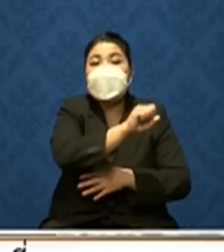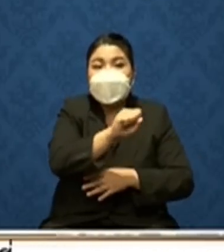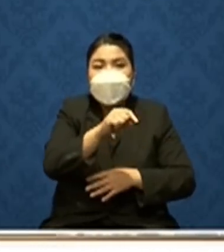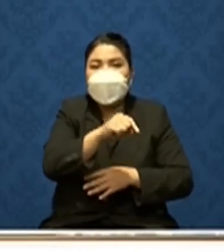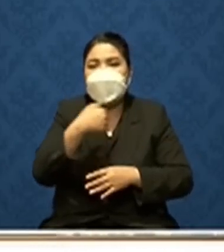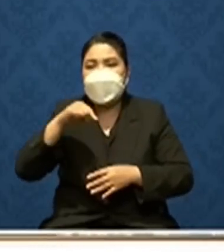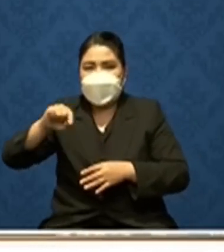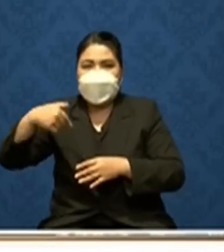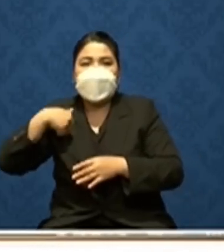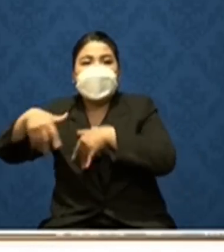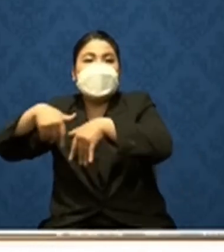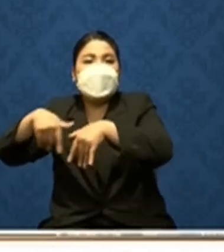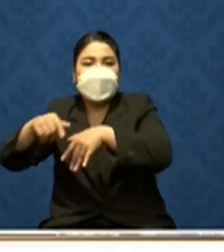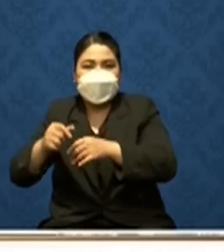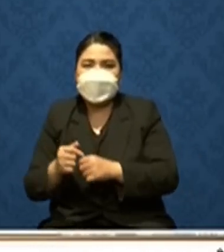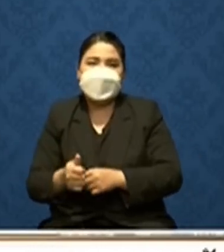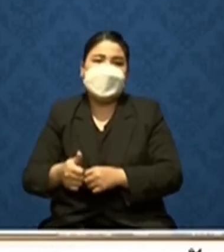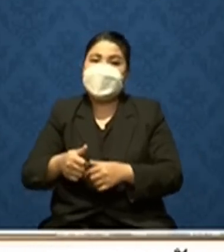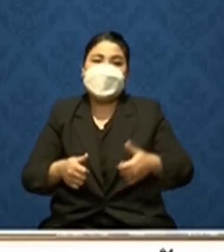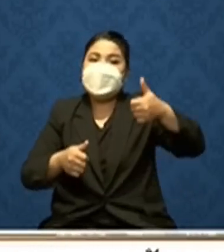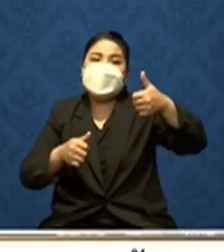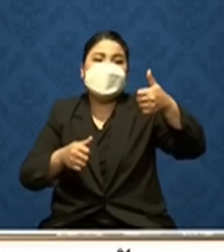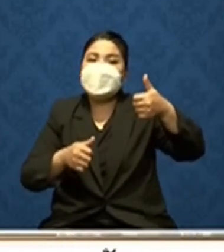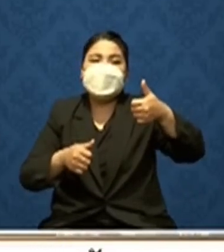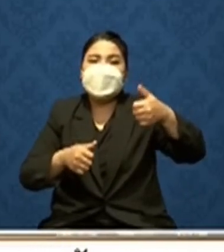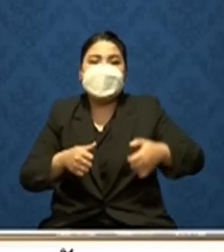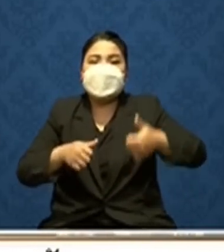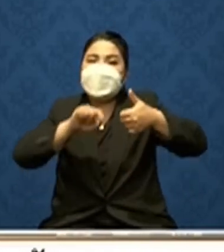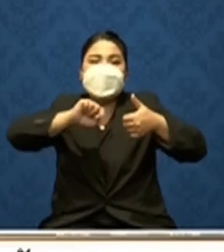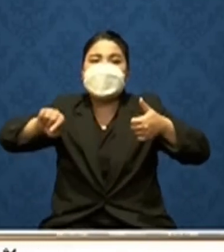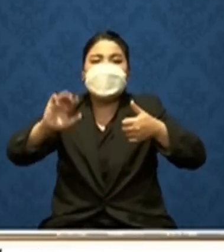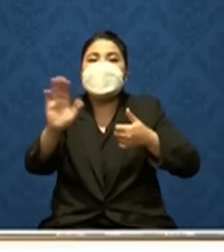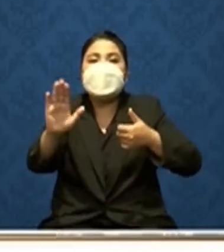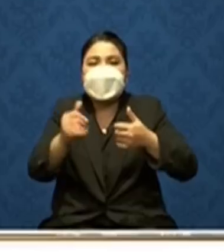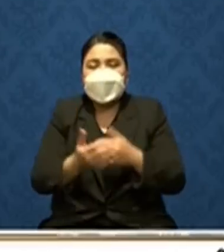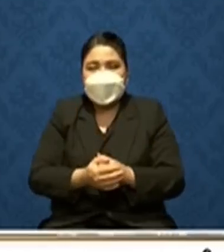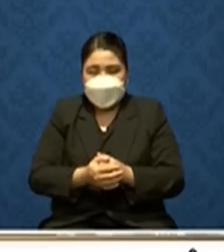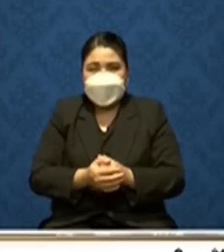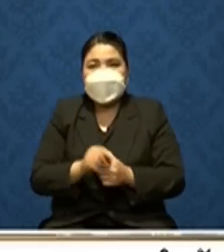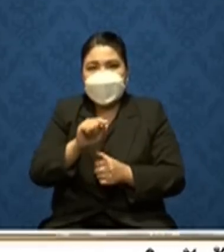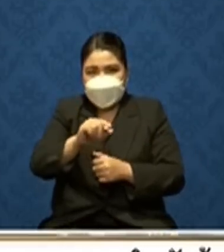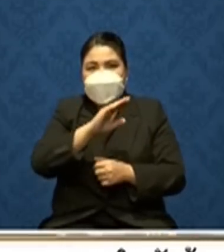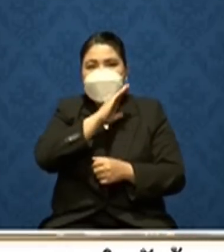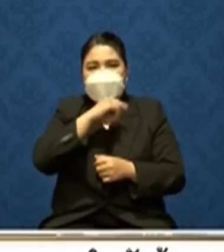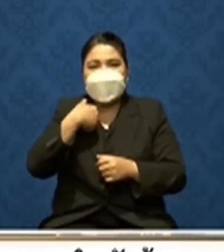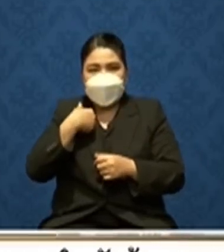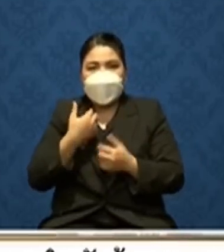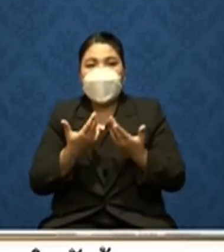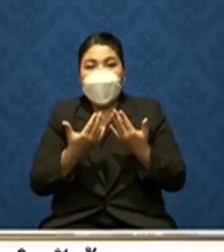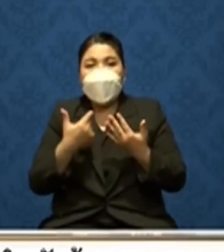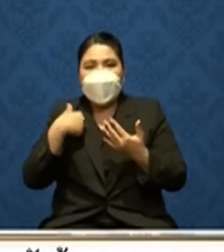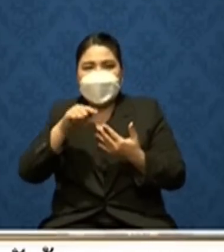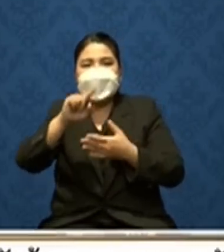เป็นของพวกชนชาวไทยอ่ะก็สวยเพราะคนที่ดูถูกอำนาจประชาชนจะถูกสั่งสอนในสนามเลือก